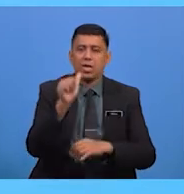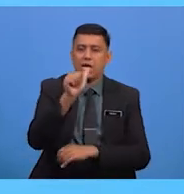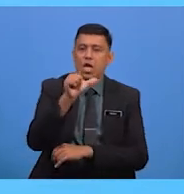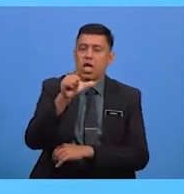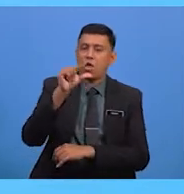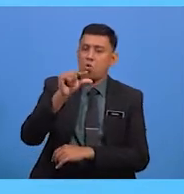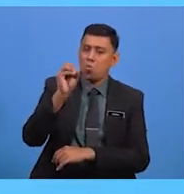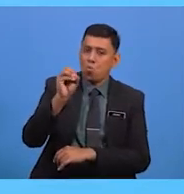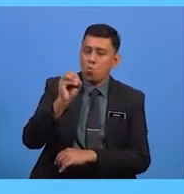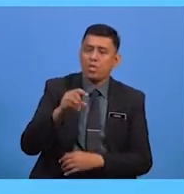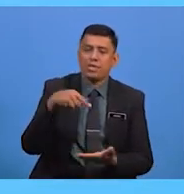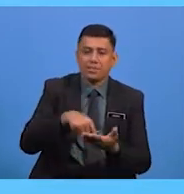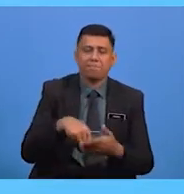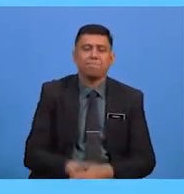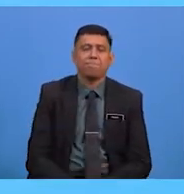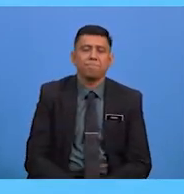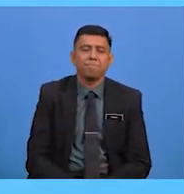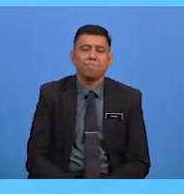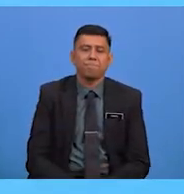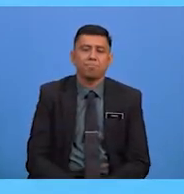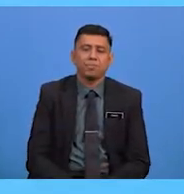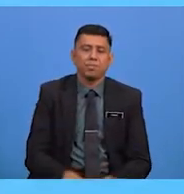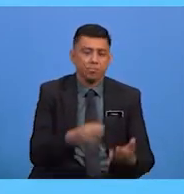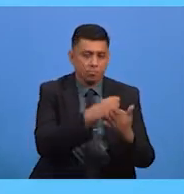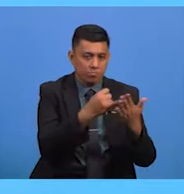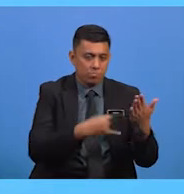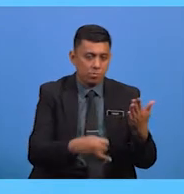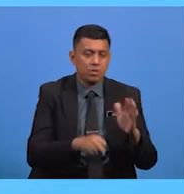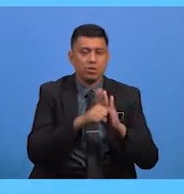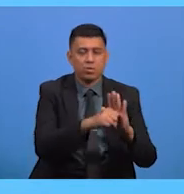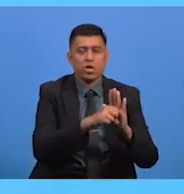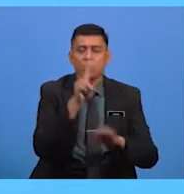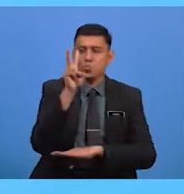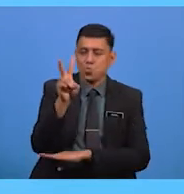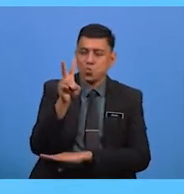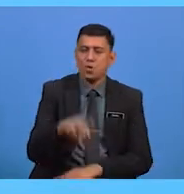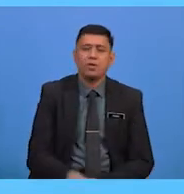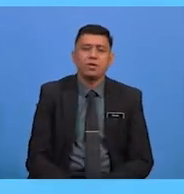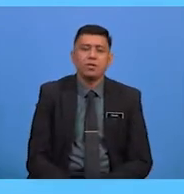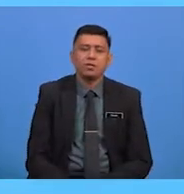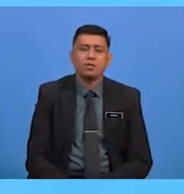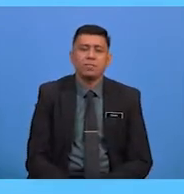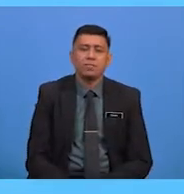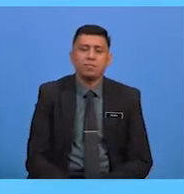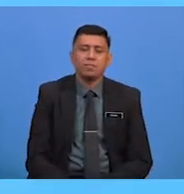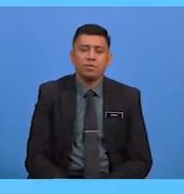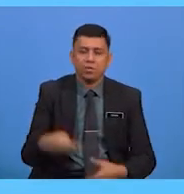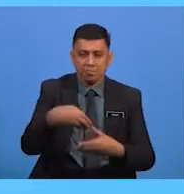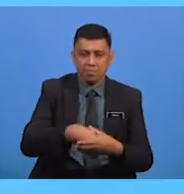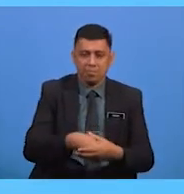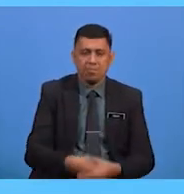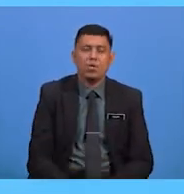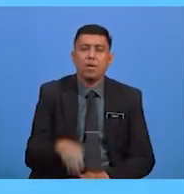ini. Seterusnya, kita akan melakar simbol untuk bahagian kedua, struktur kawalan ulangan